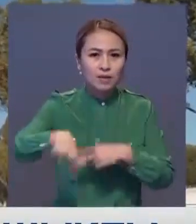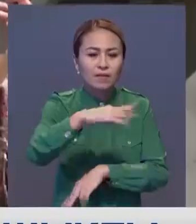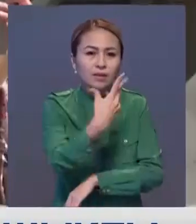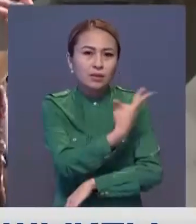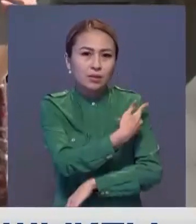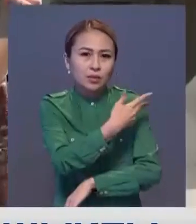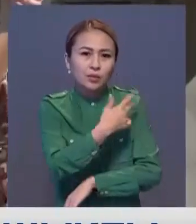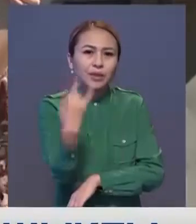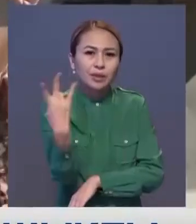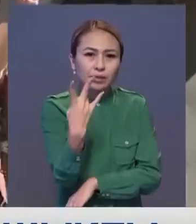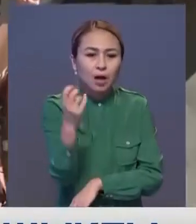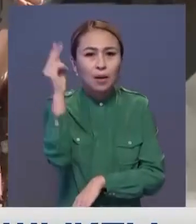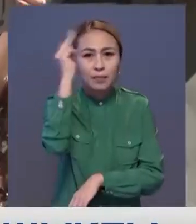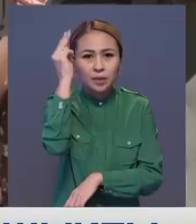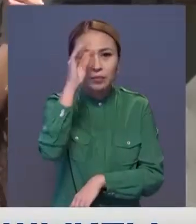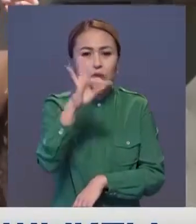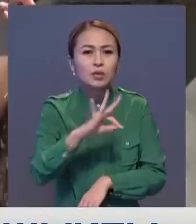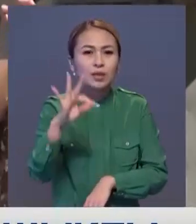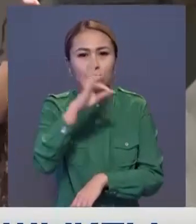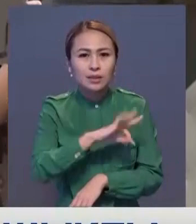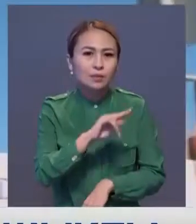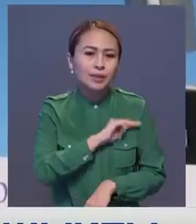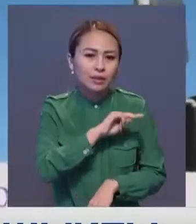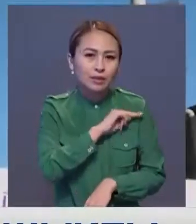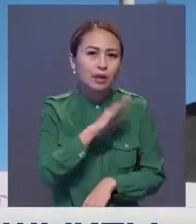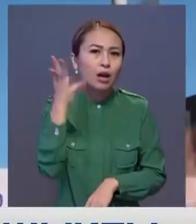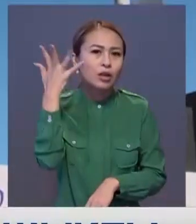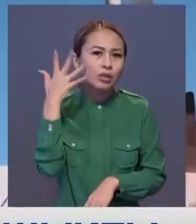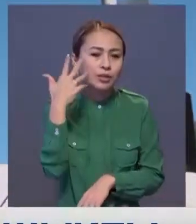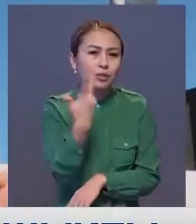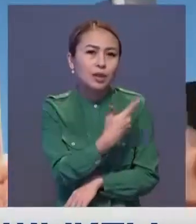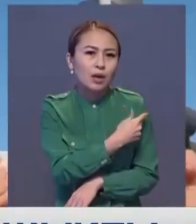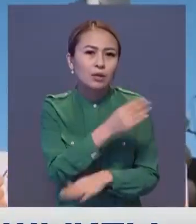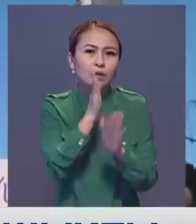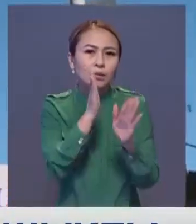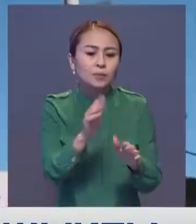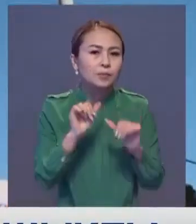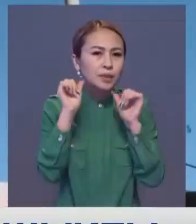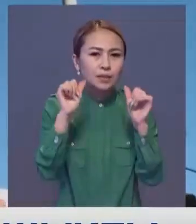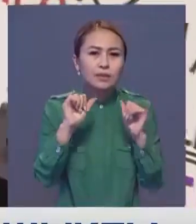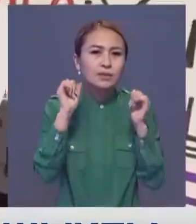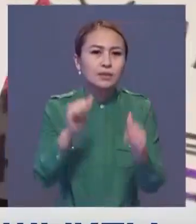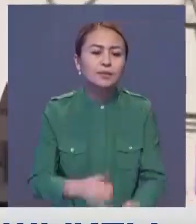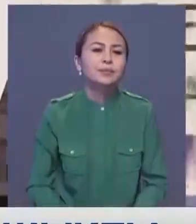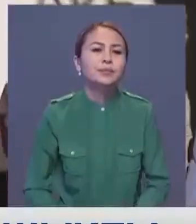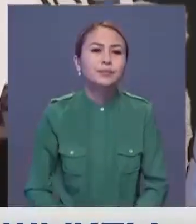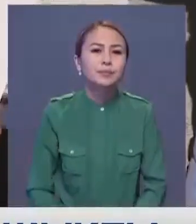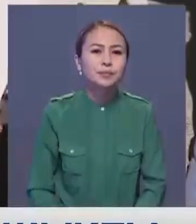барлығы вакцина салдыру керек дейді. Ал білім беру саласы қызметкерлерінің қашан екпе алатына әзірге белгісіз.